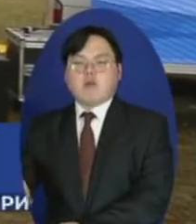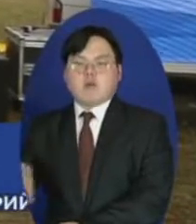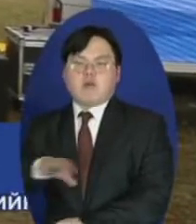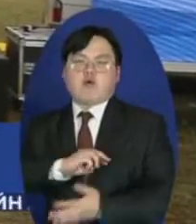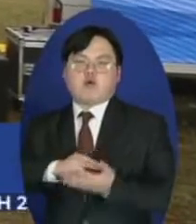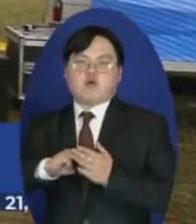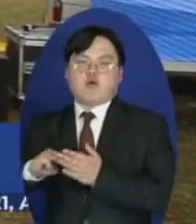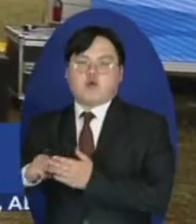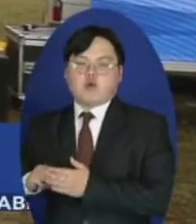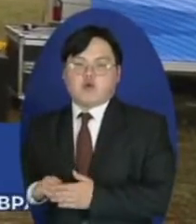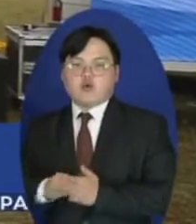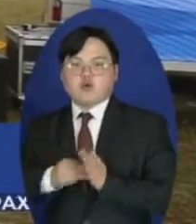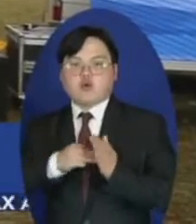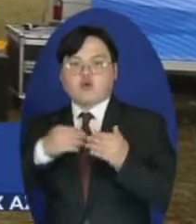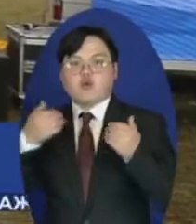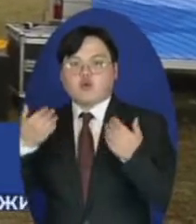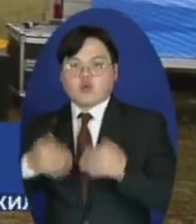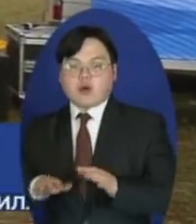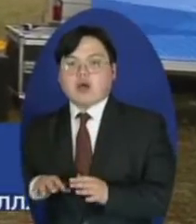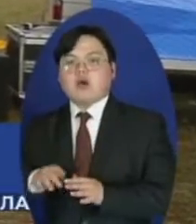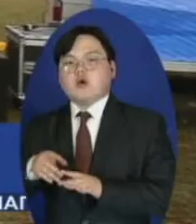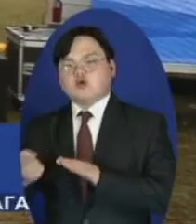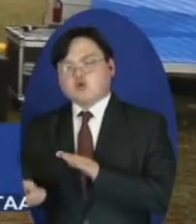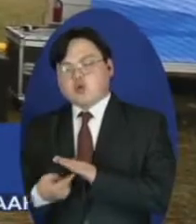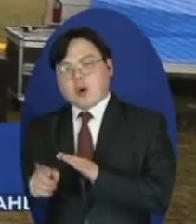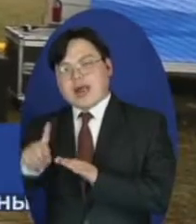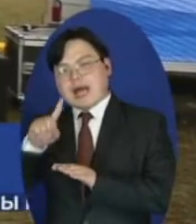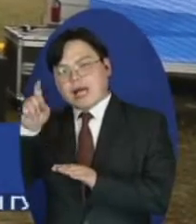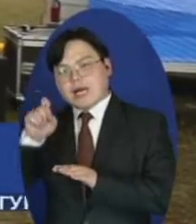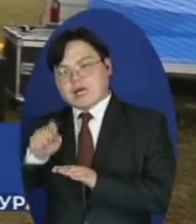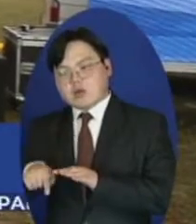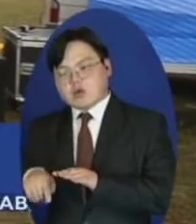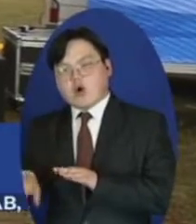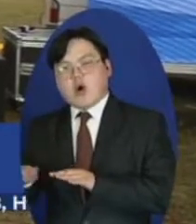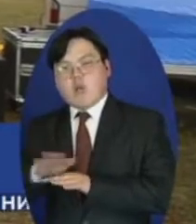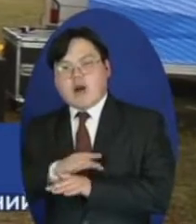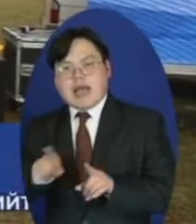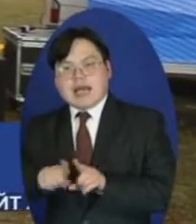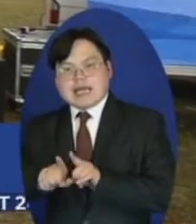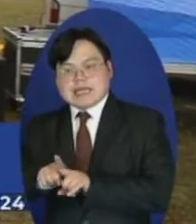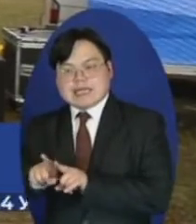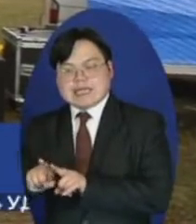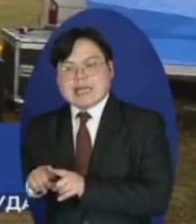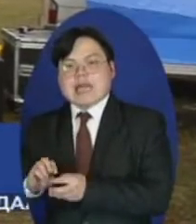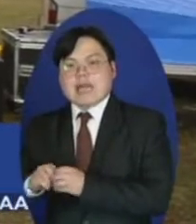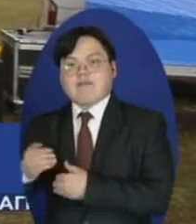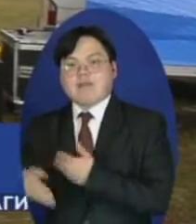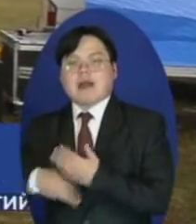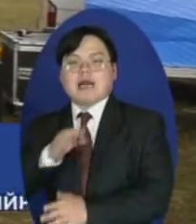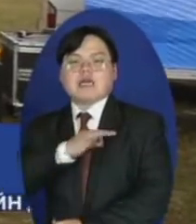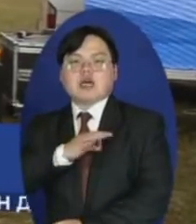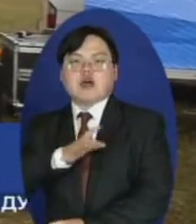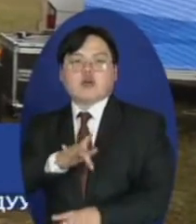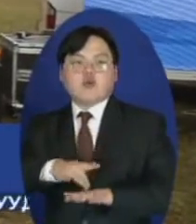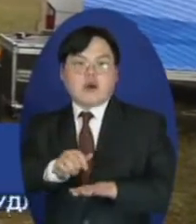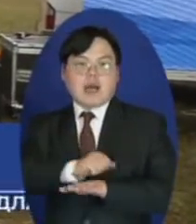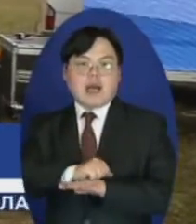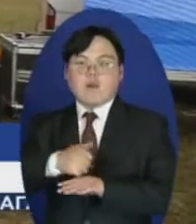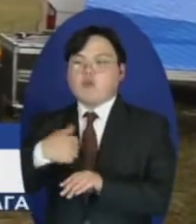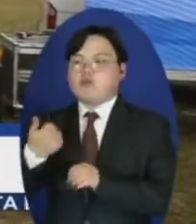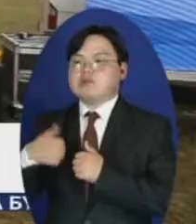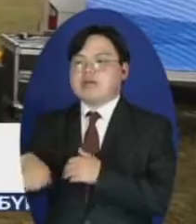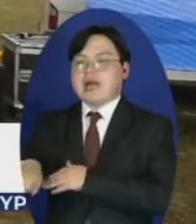төлөвлөгдөж, за бүхэл одоо энэ суурь дэвсгийн асуудлууд нь зэрэг эхэлж байгаа маш ашиглалтай. Энэ агуулгаараа Төв аймаг л одоо бусад